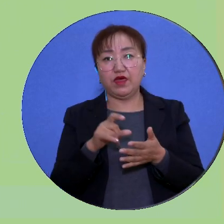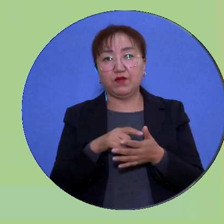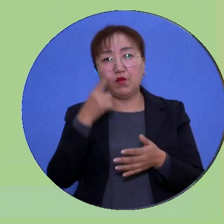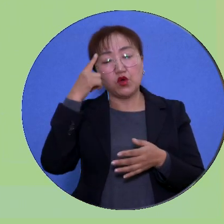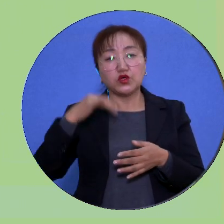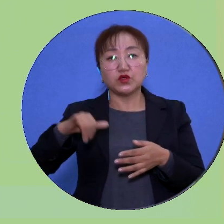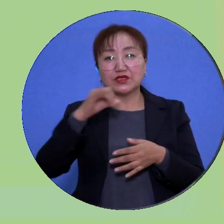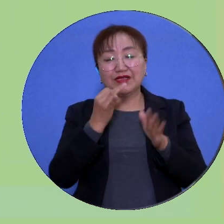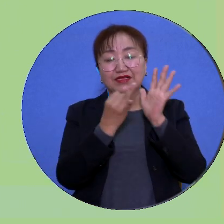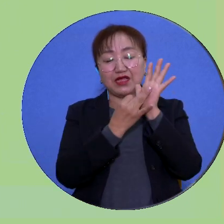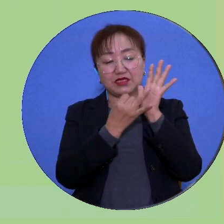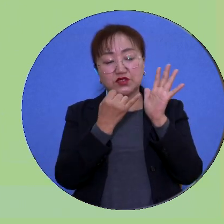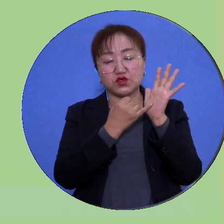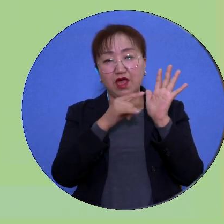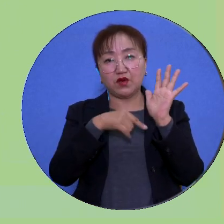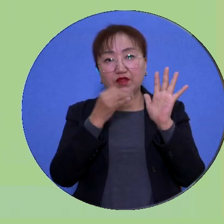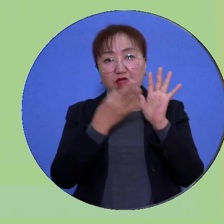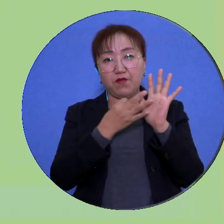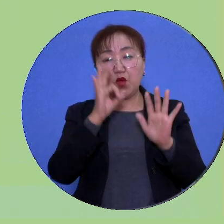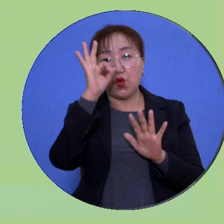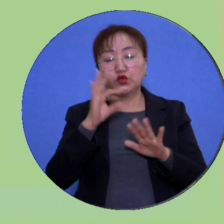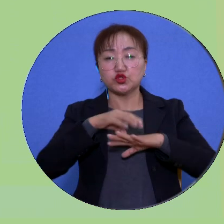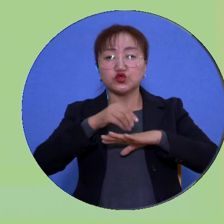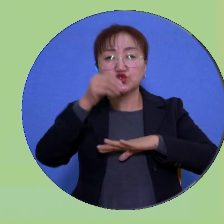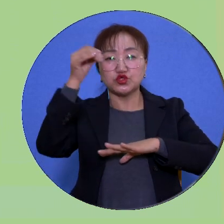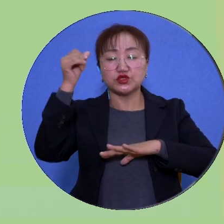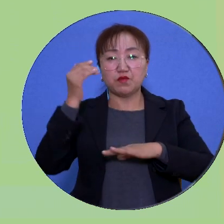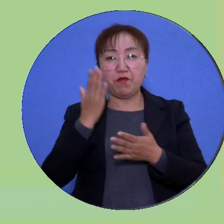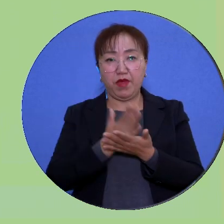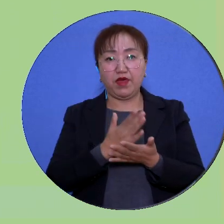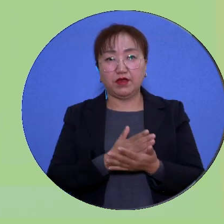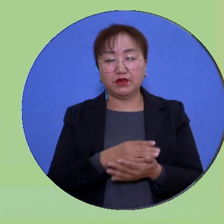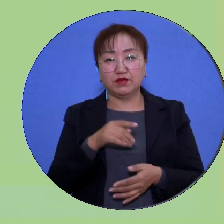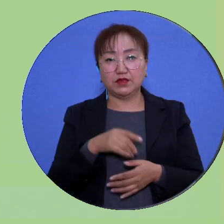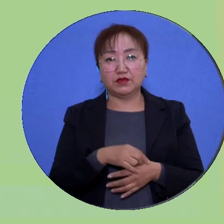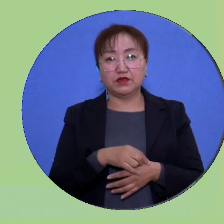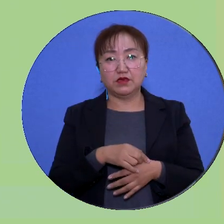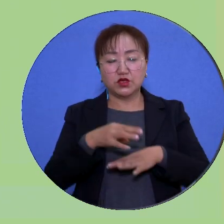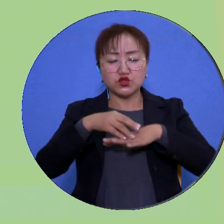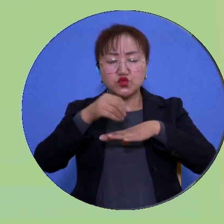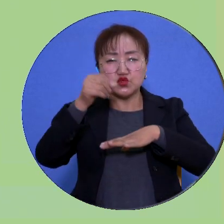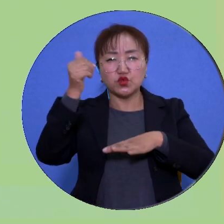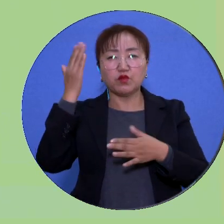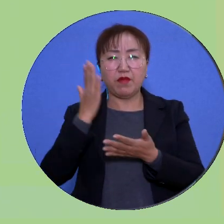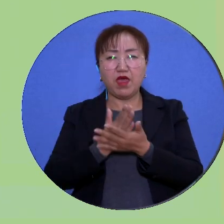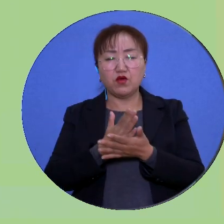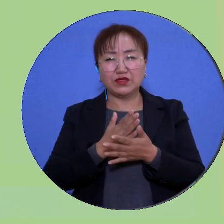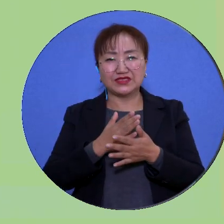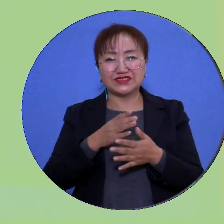མུགས དེ